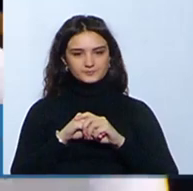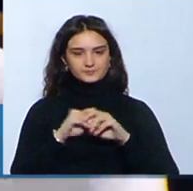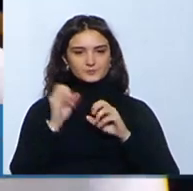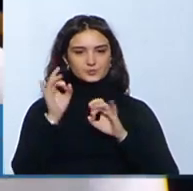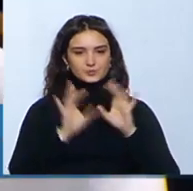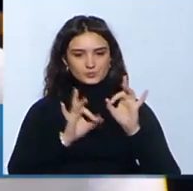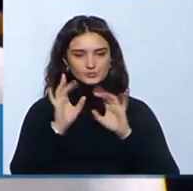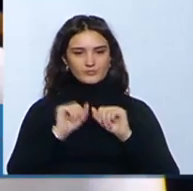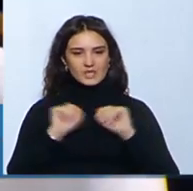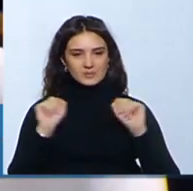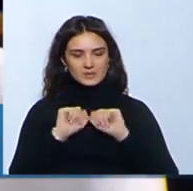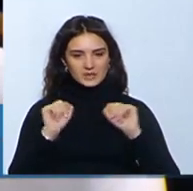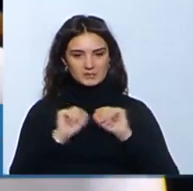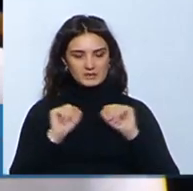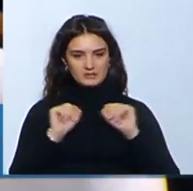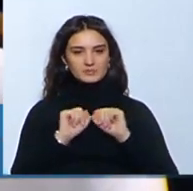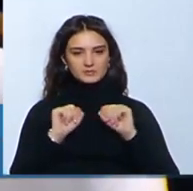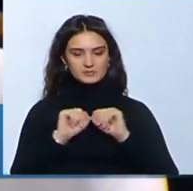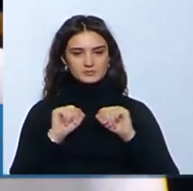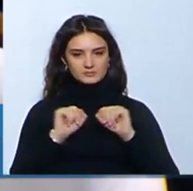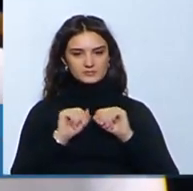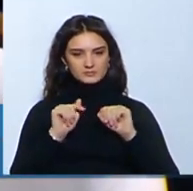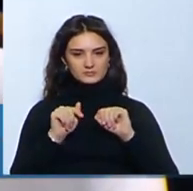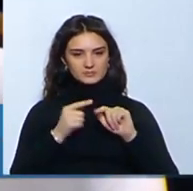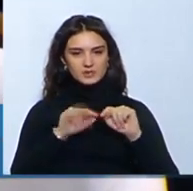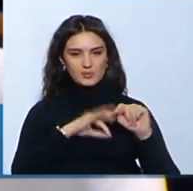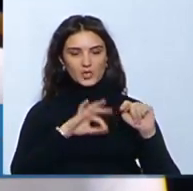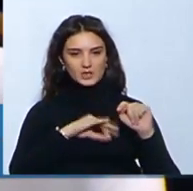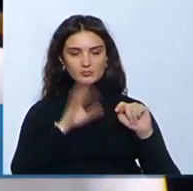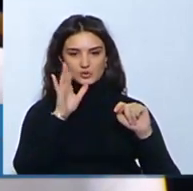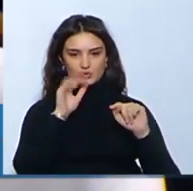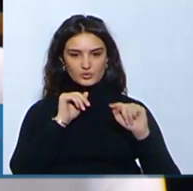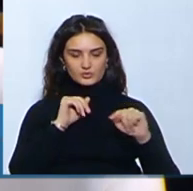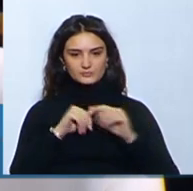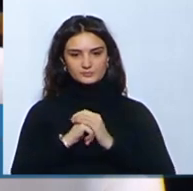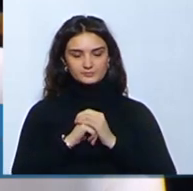მაშხალების და ასაფეთქებელი, ასე ვთქვათ, სადღესასწაულო შუშხუნების გამოყენების დროს.